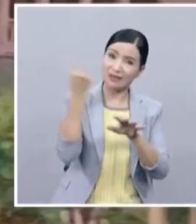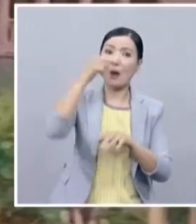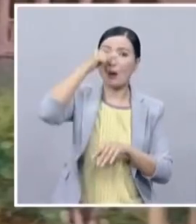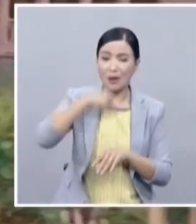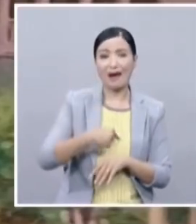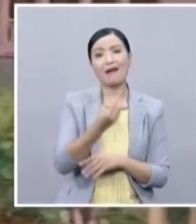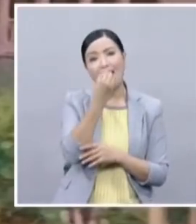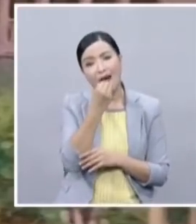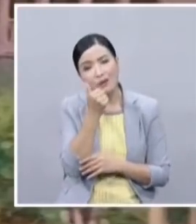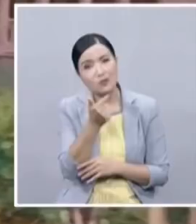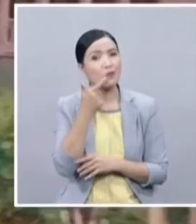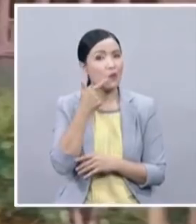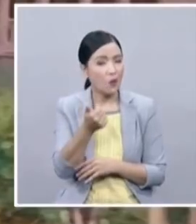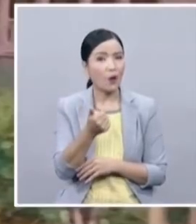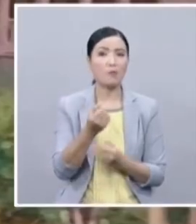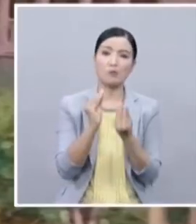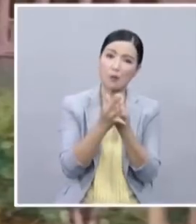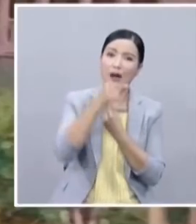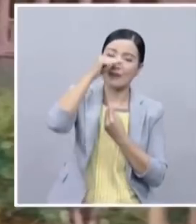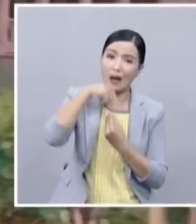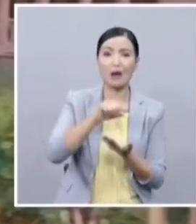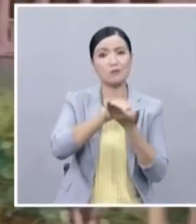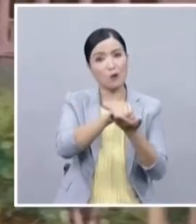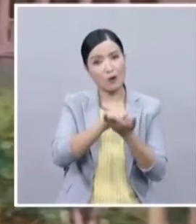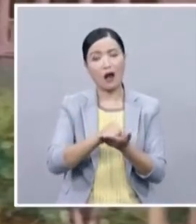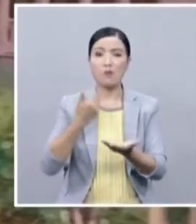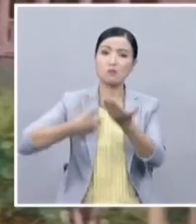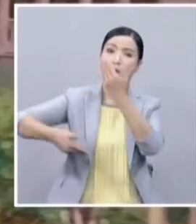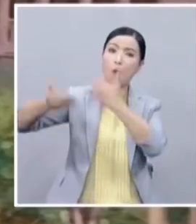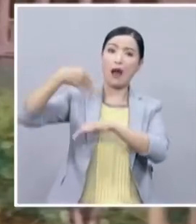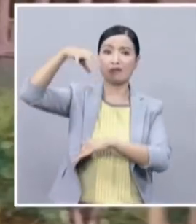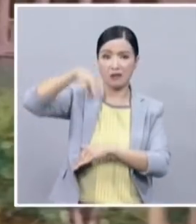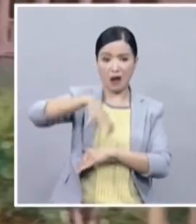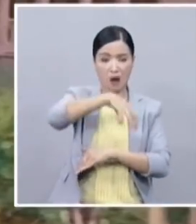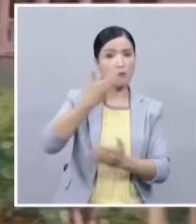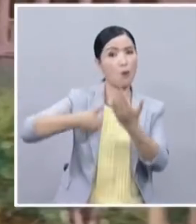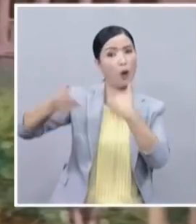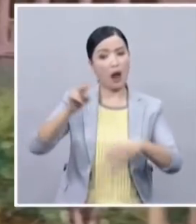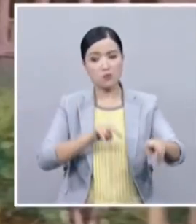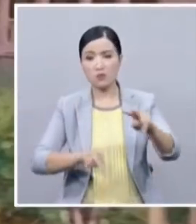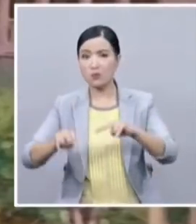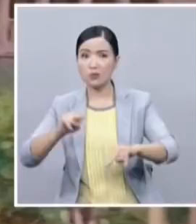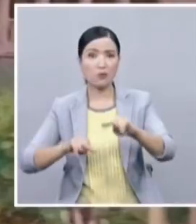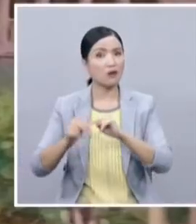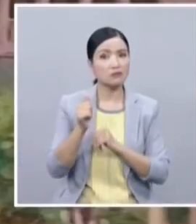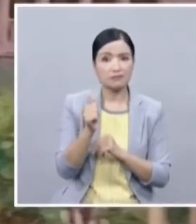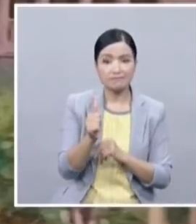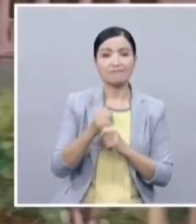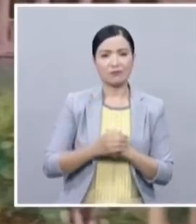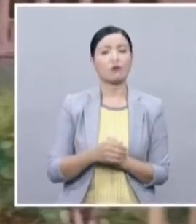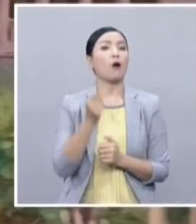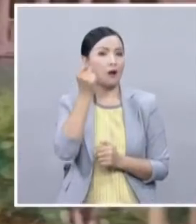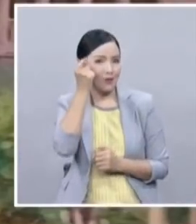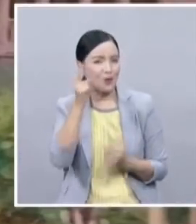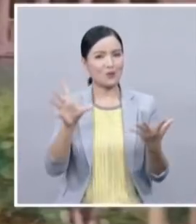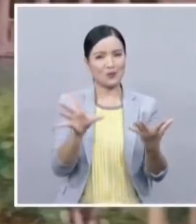ารผลไม้ไทยการบริการรวมไปถึงโบราณสถานที่รับการดูแลแล้วก็เข้า